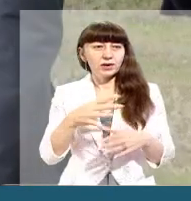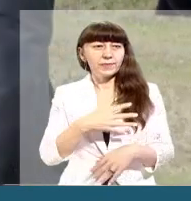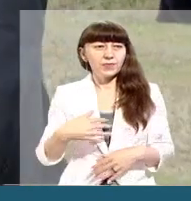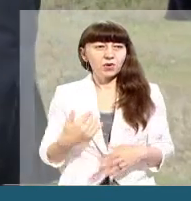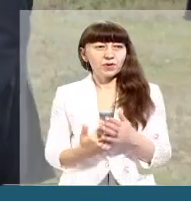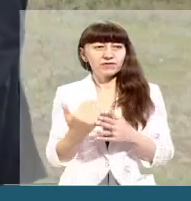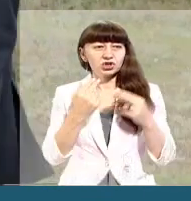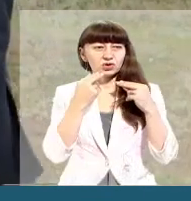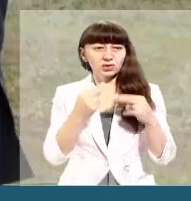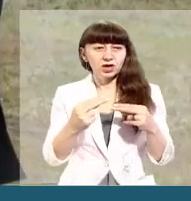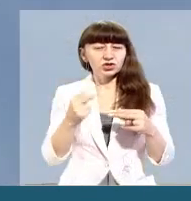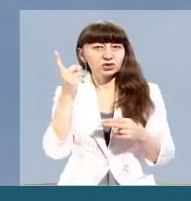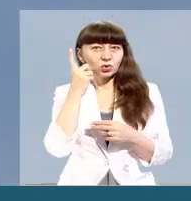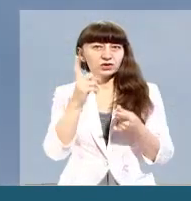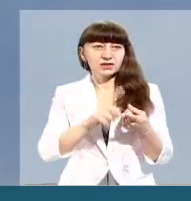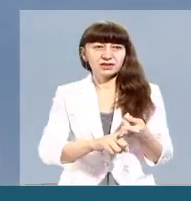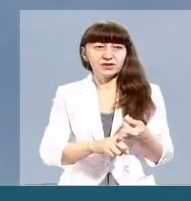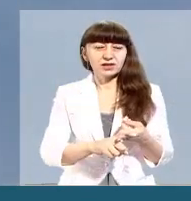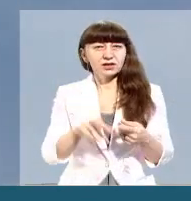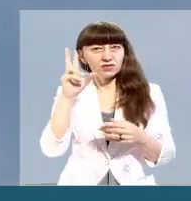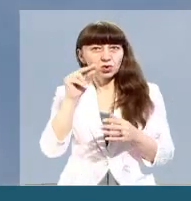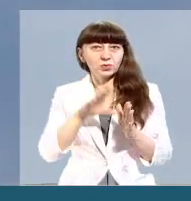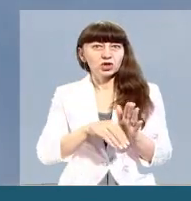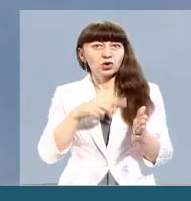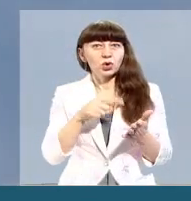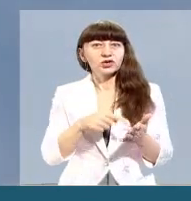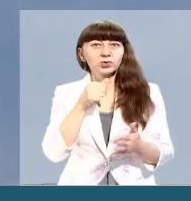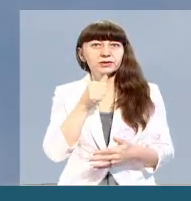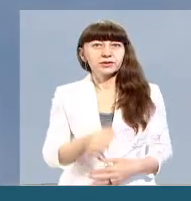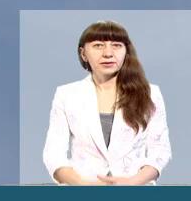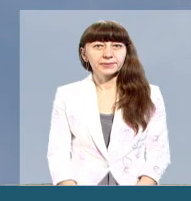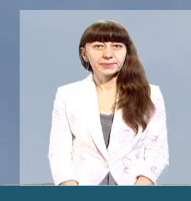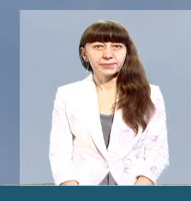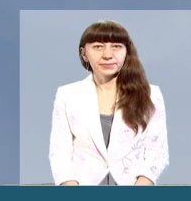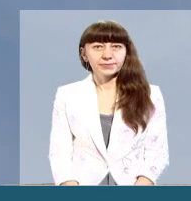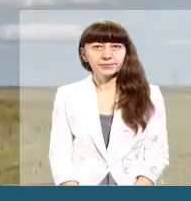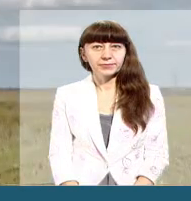по повышению качества сотовой связи в области, в том числе и в городе Костанай.